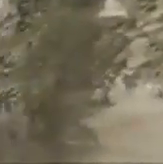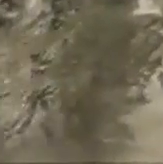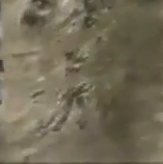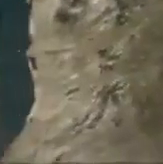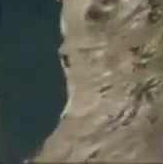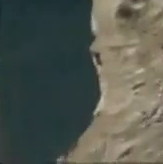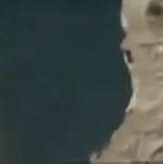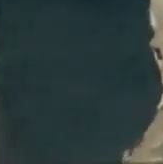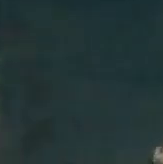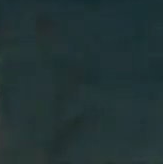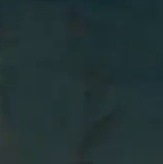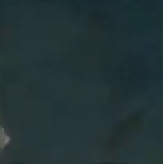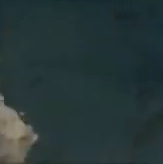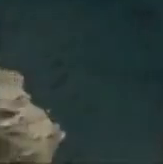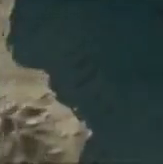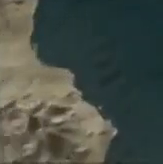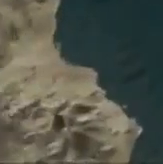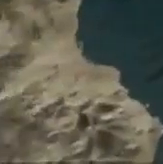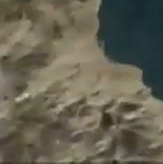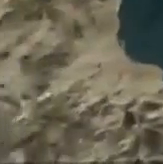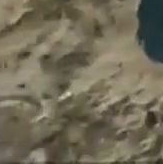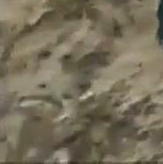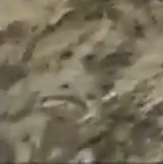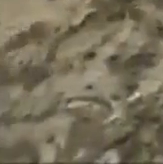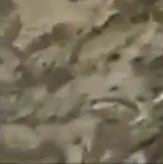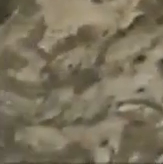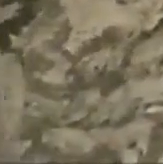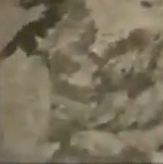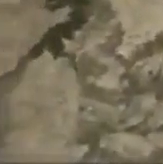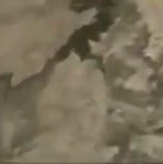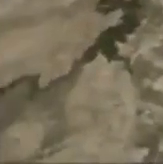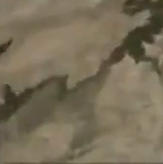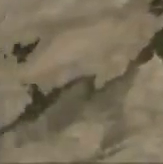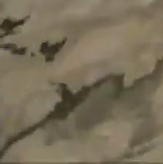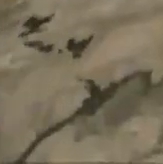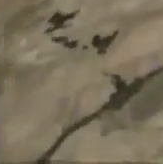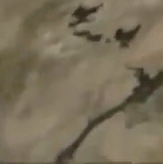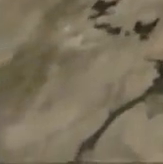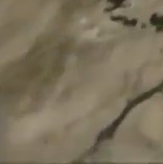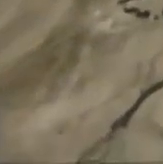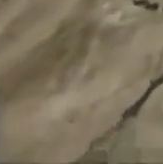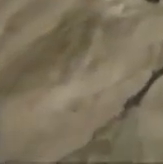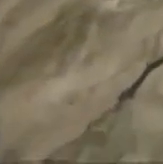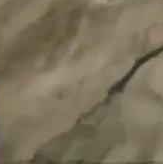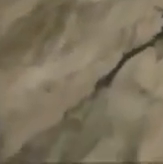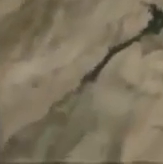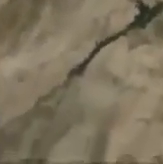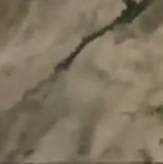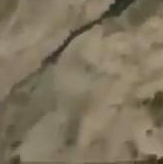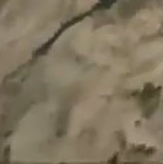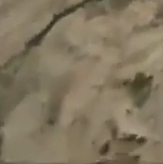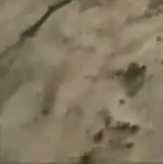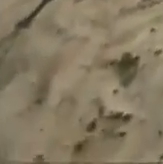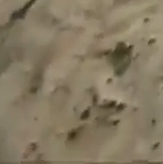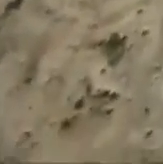الانتباه. الدمام 29-20 درجة مئوية، في بريدة 21-18، وأتربة مثارة، وانخفاض في مستوى الرؤية الأفقية.